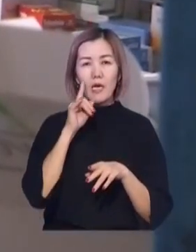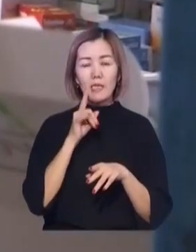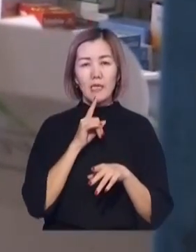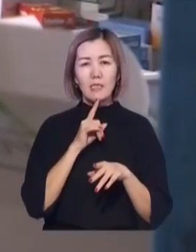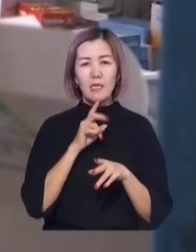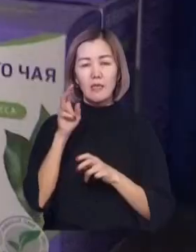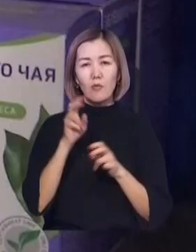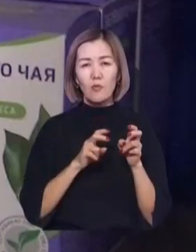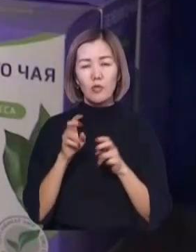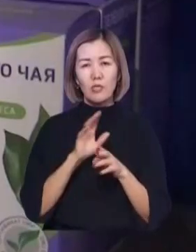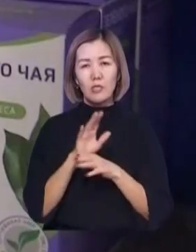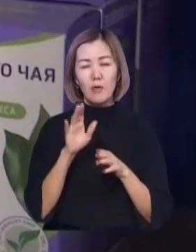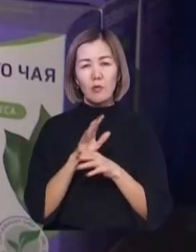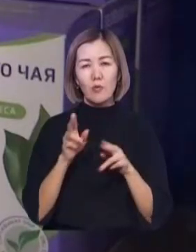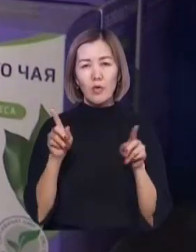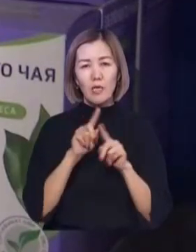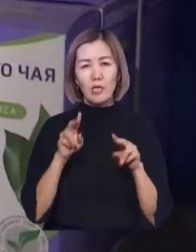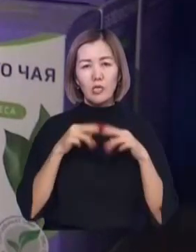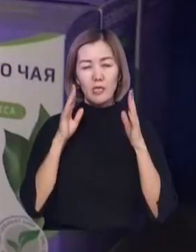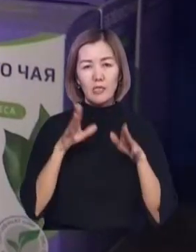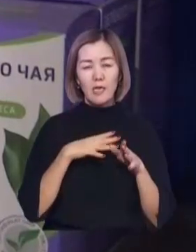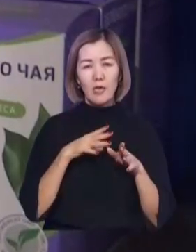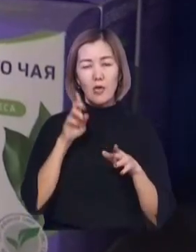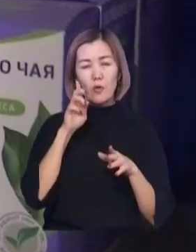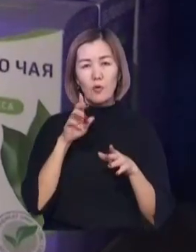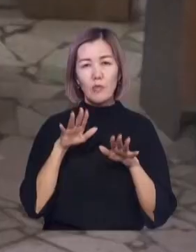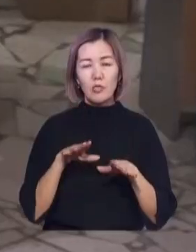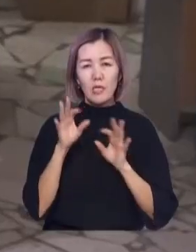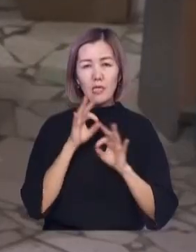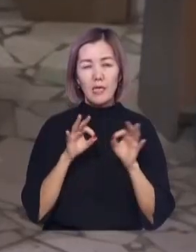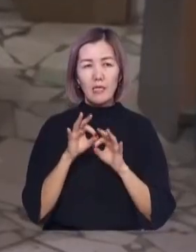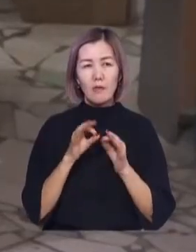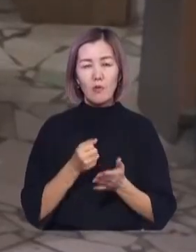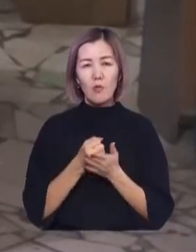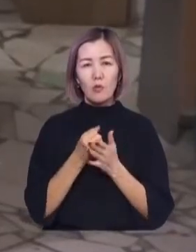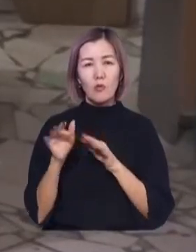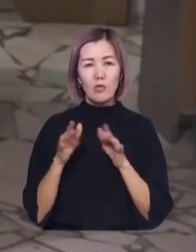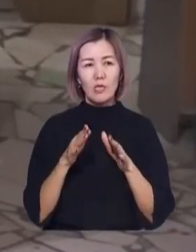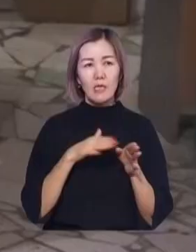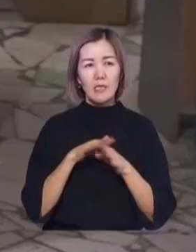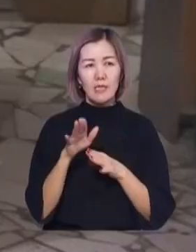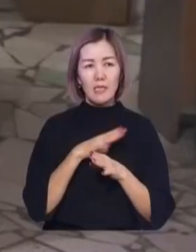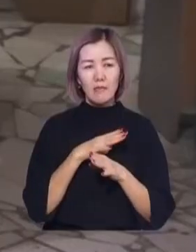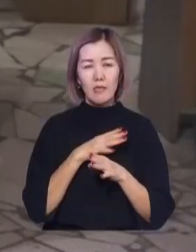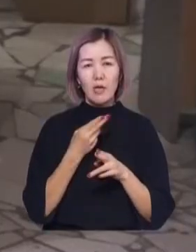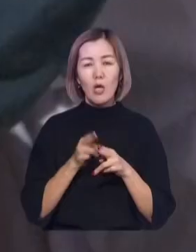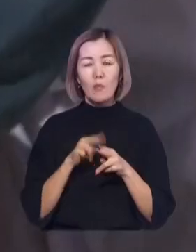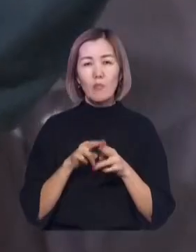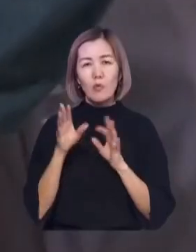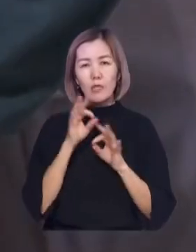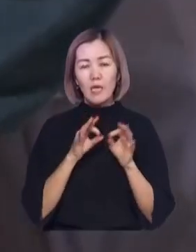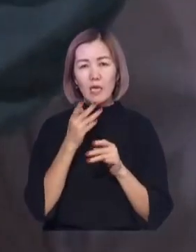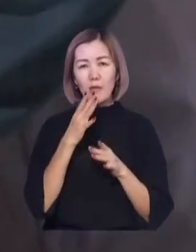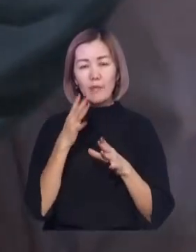өндірісін дамыту мәселесіне ерекше назар аударылды. Үкімет жергілікті дәрі-дәрмек өндірушілерді қолдау шараларын іске асырып жатыр. Бұл дәрілік заттар